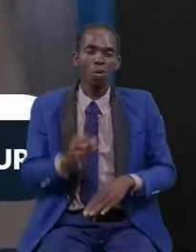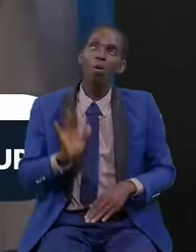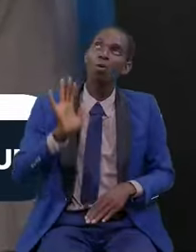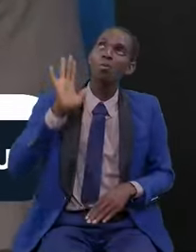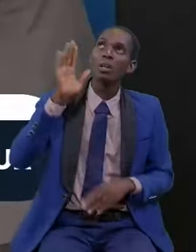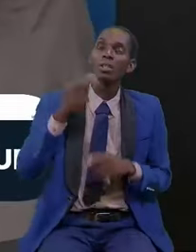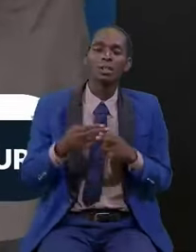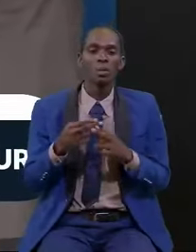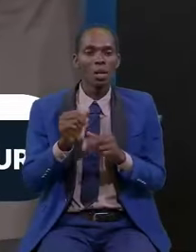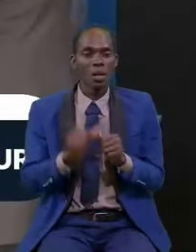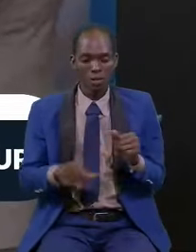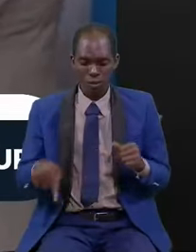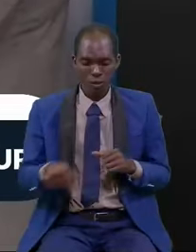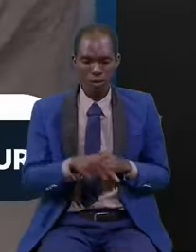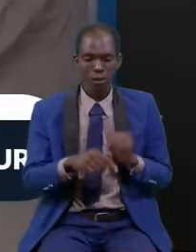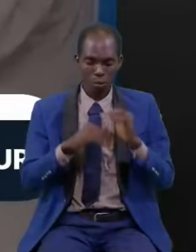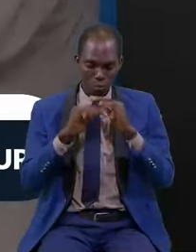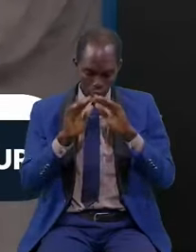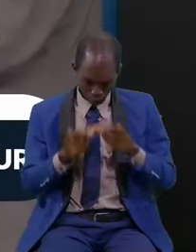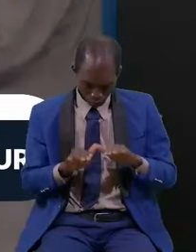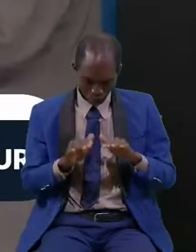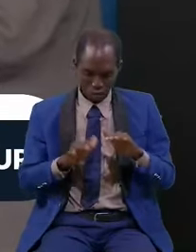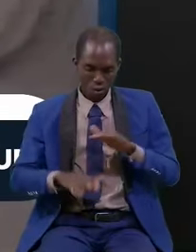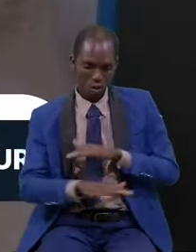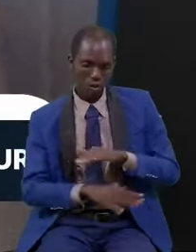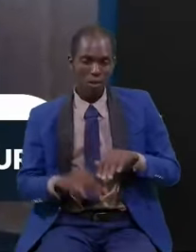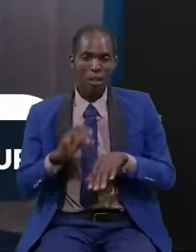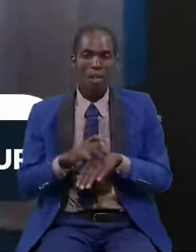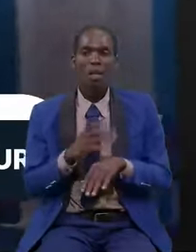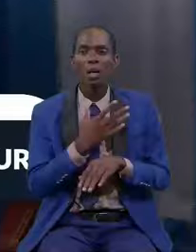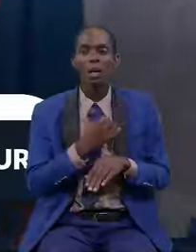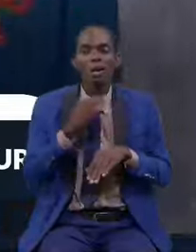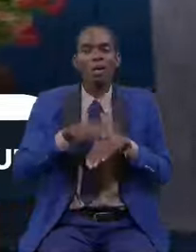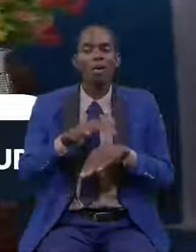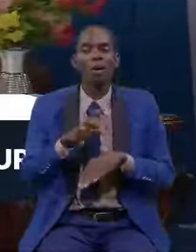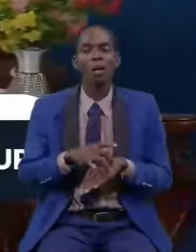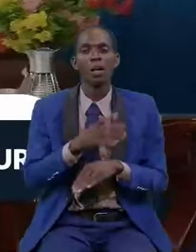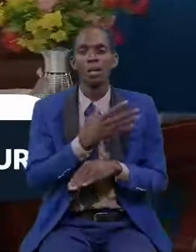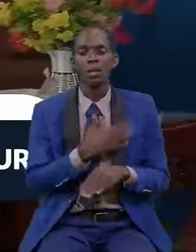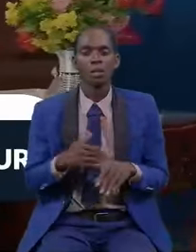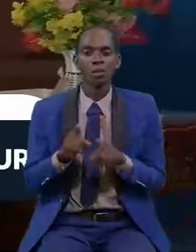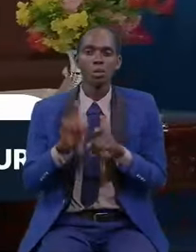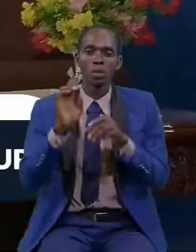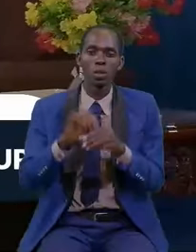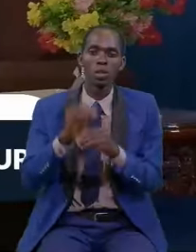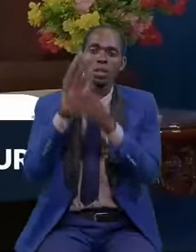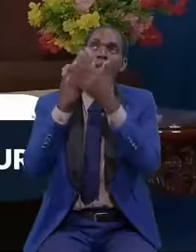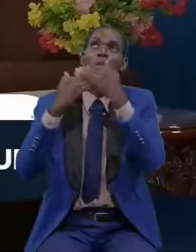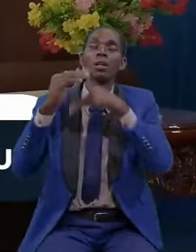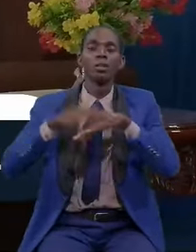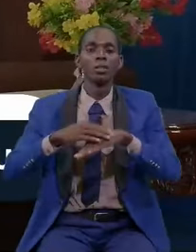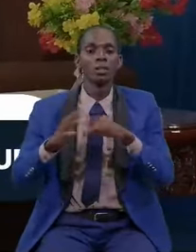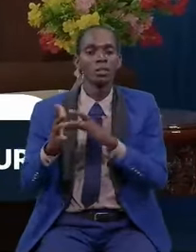tout genou fléchisse sous la terre, sur la terre et dans les cieux. Jésus,